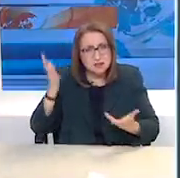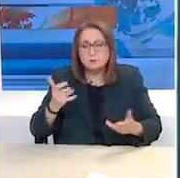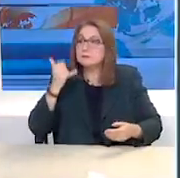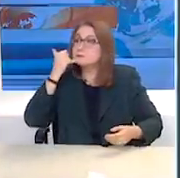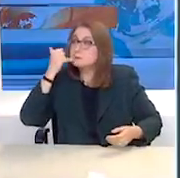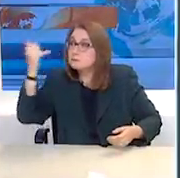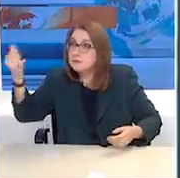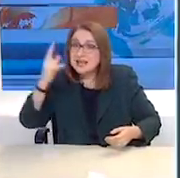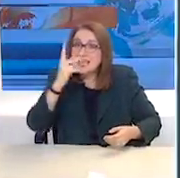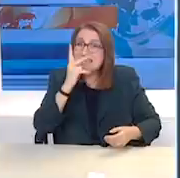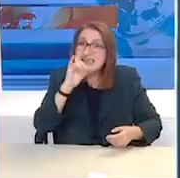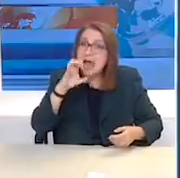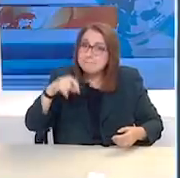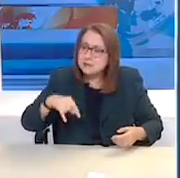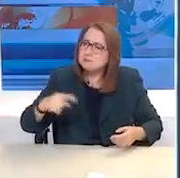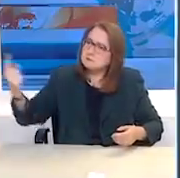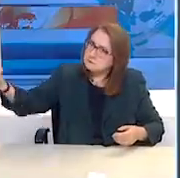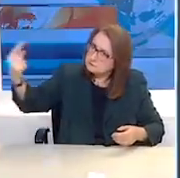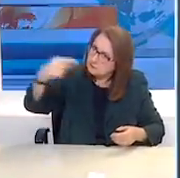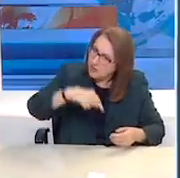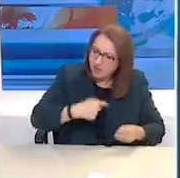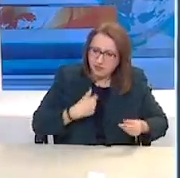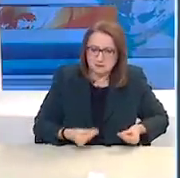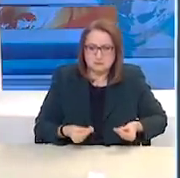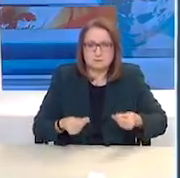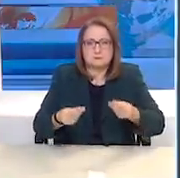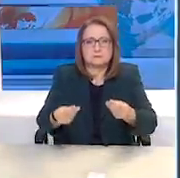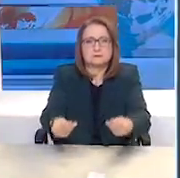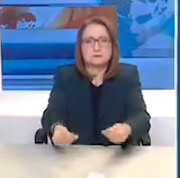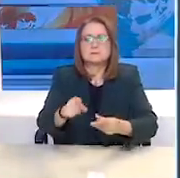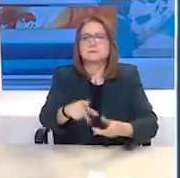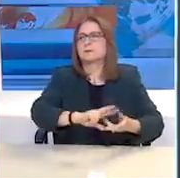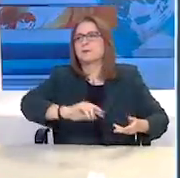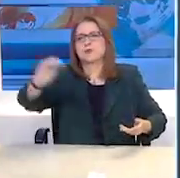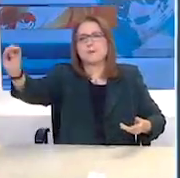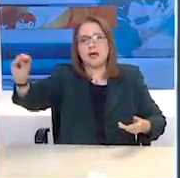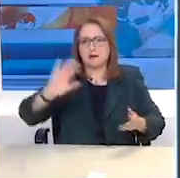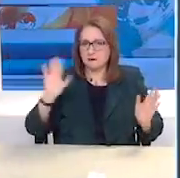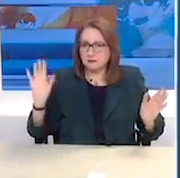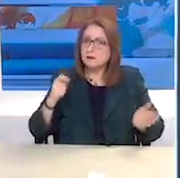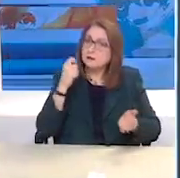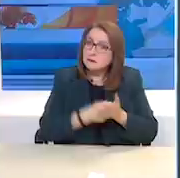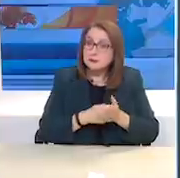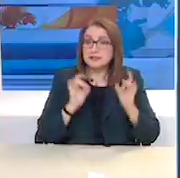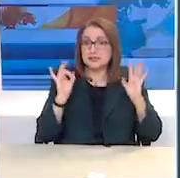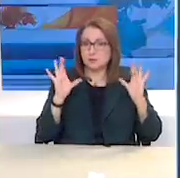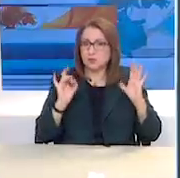υποβληθεί και από τρίτο πρόσωπο, υπό την προϋπόθεση ότι το πρόσωπο αυτό είναι εφοδιασμένο με την απαραίτητη